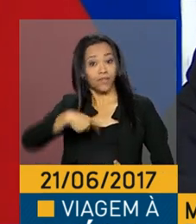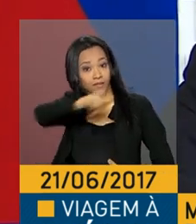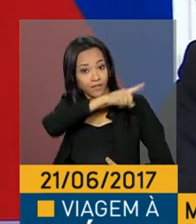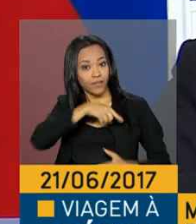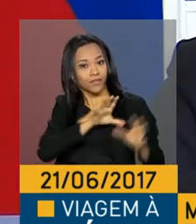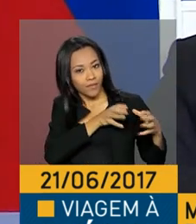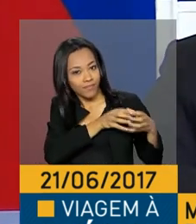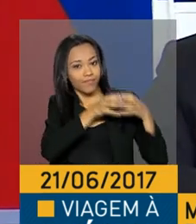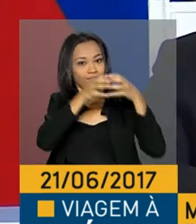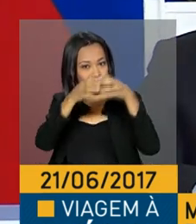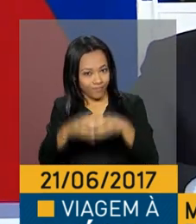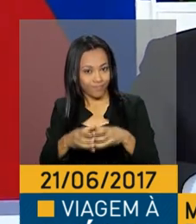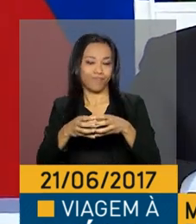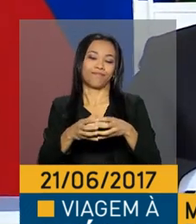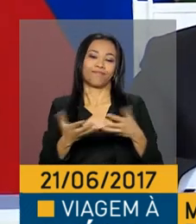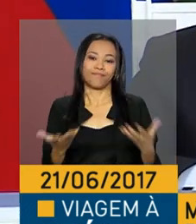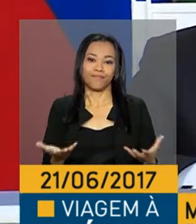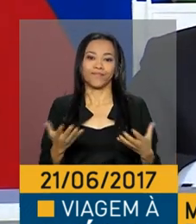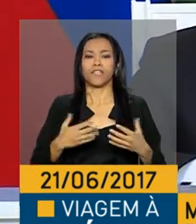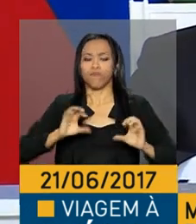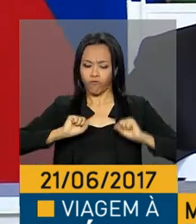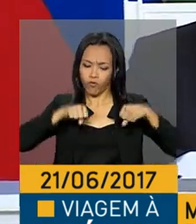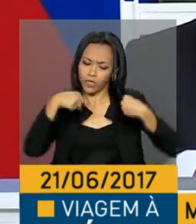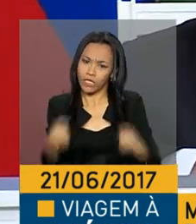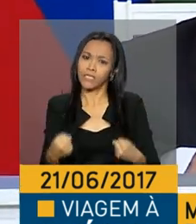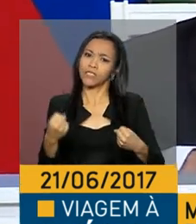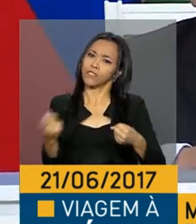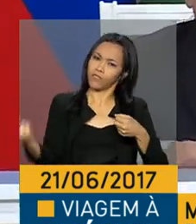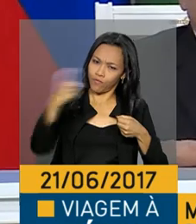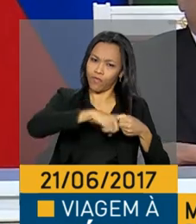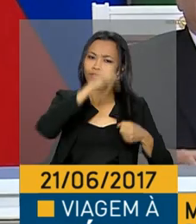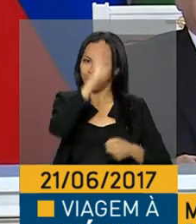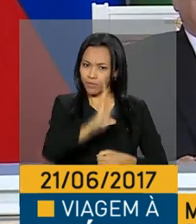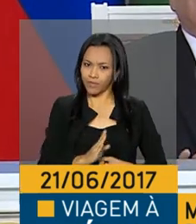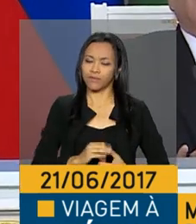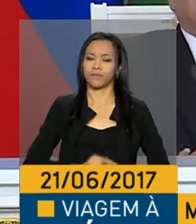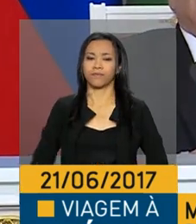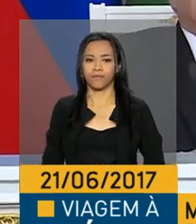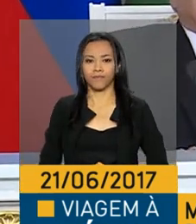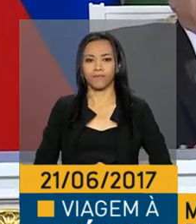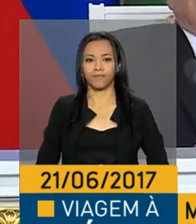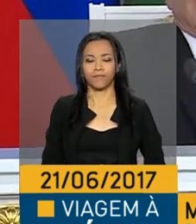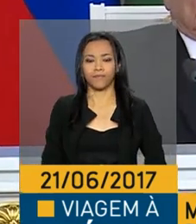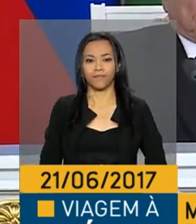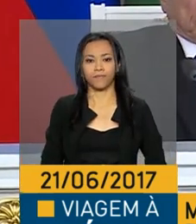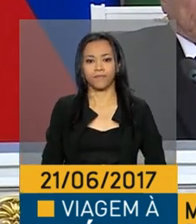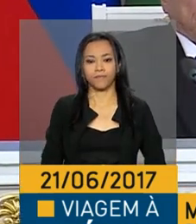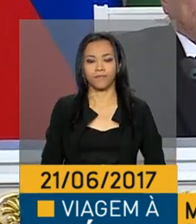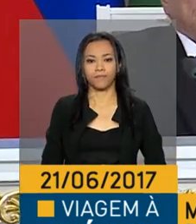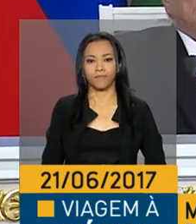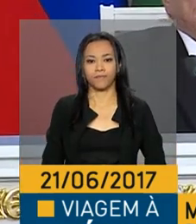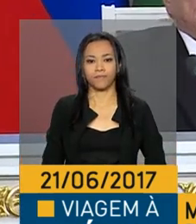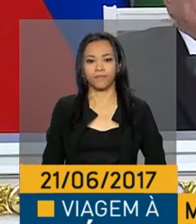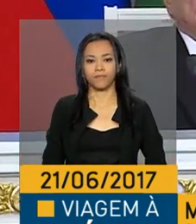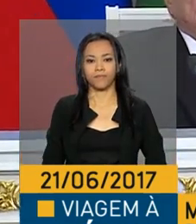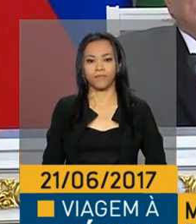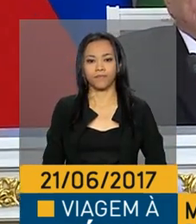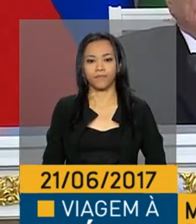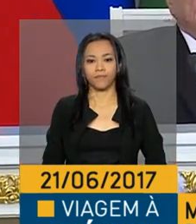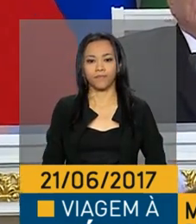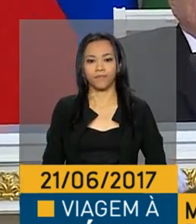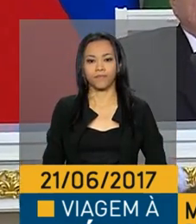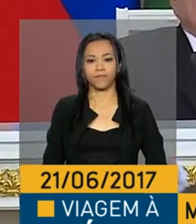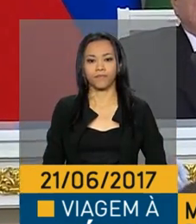a minha делегация. Voltamos fortalecidos para o Brasil. Еще раз хочу вас поблагодарить за гостеприимный прием, оказанный мне, членам